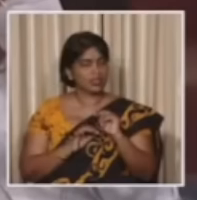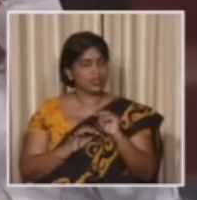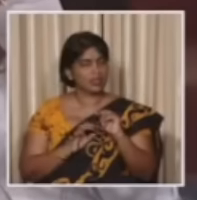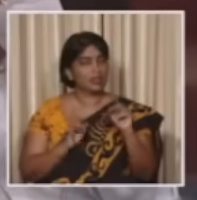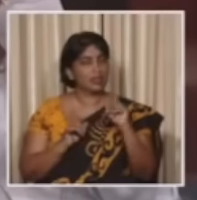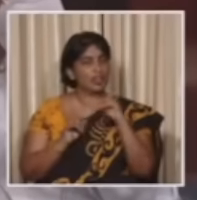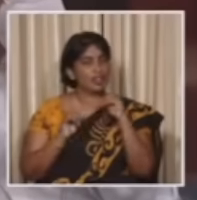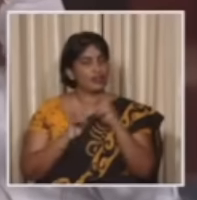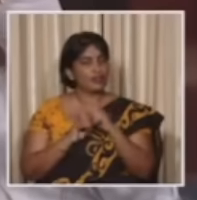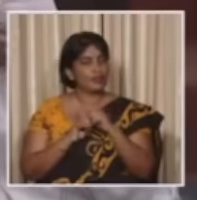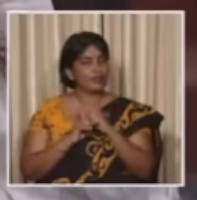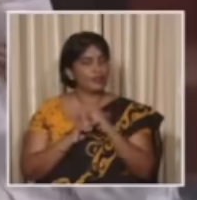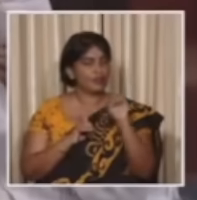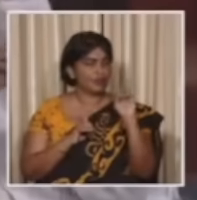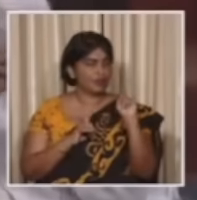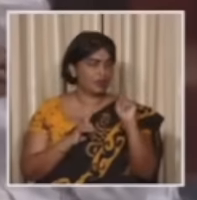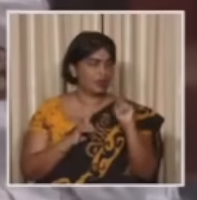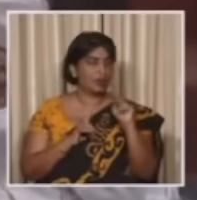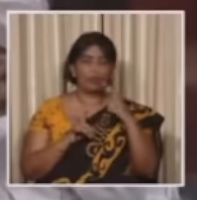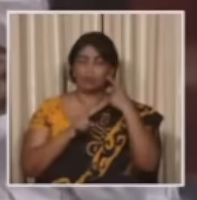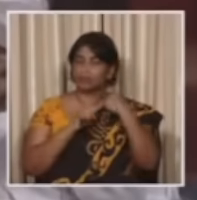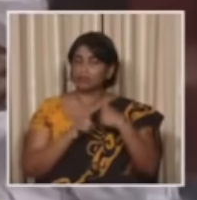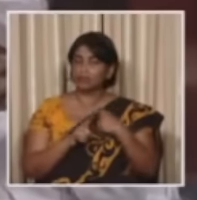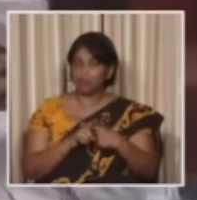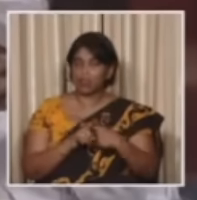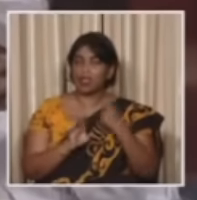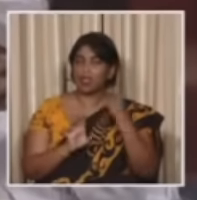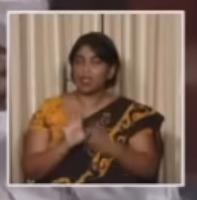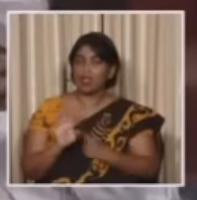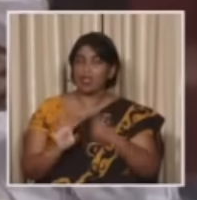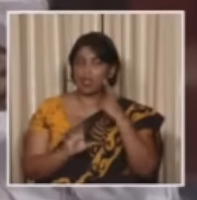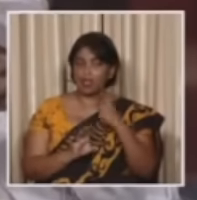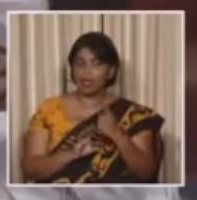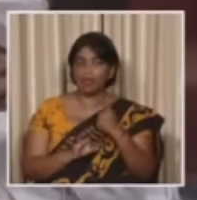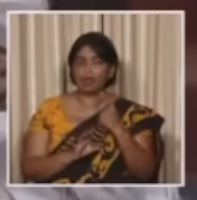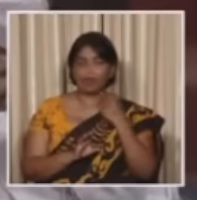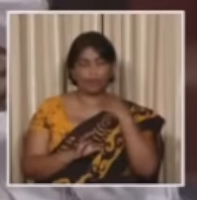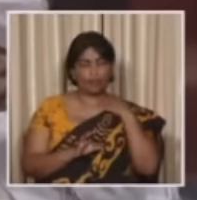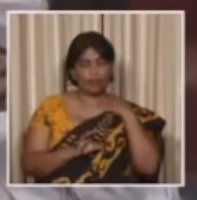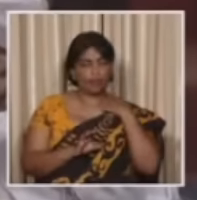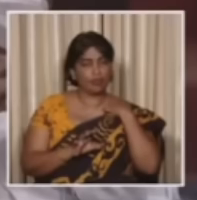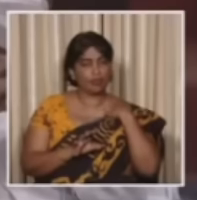$20 ගණනය කිරුවොත් අවුරුද්ධකට එනවා